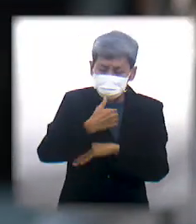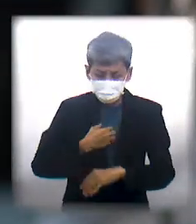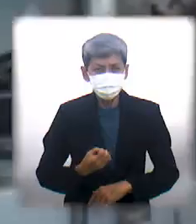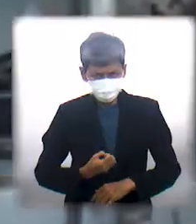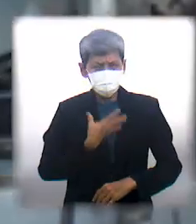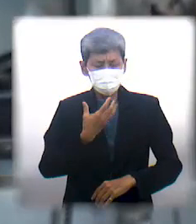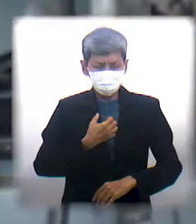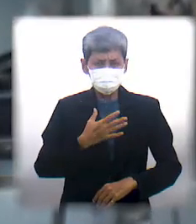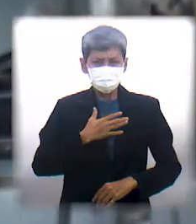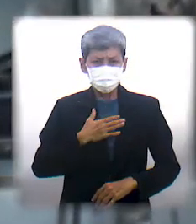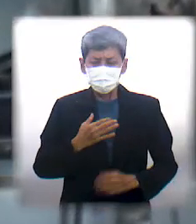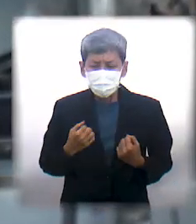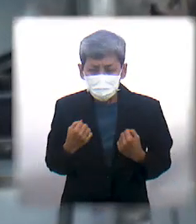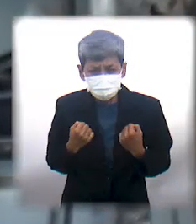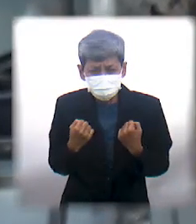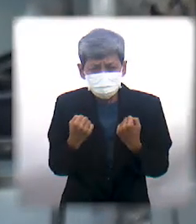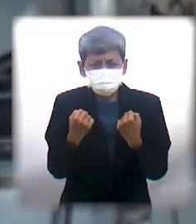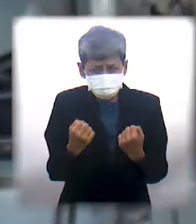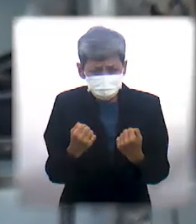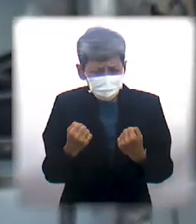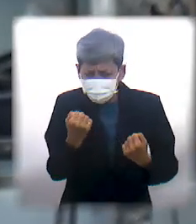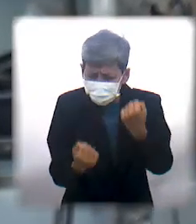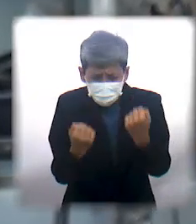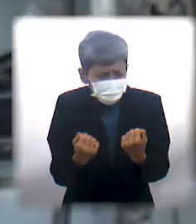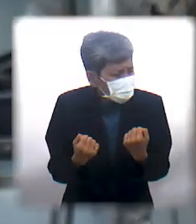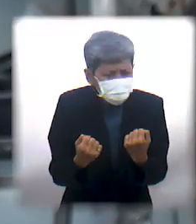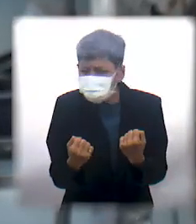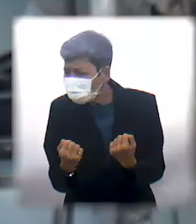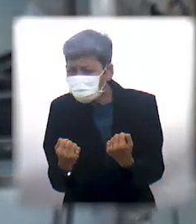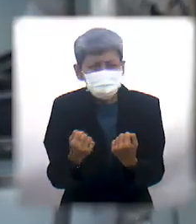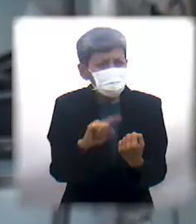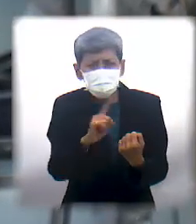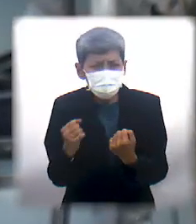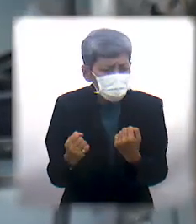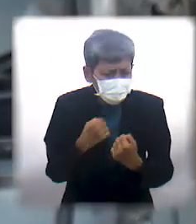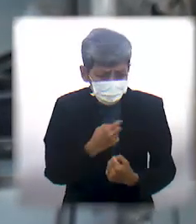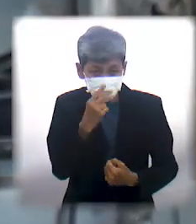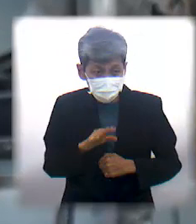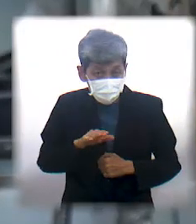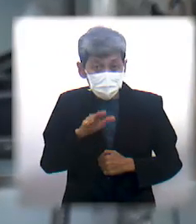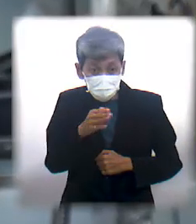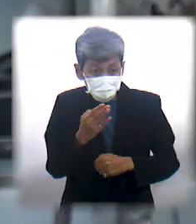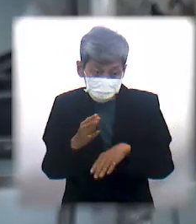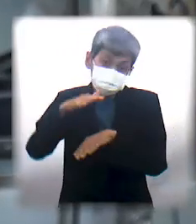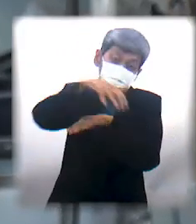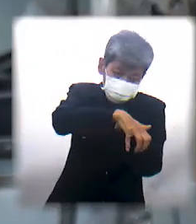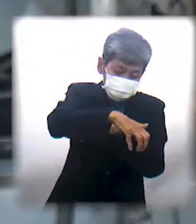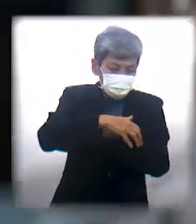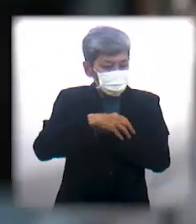มือนกันนะก็ได้วิ่งรถไปหารถอีกคันวิ่งไปดูพอซึ่งไปเห็นรถสภาพรถ